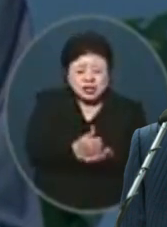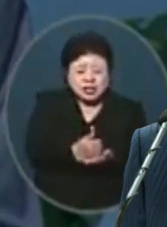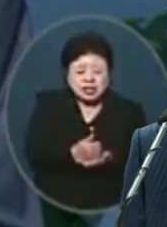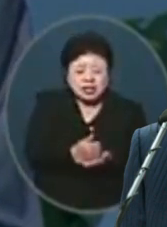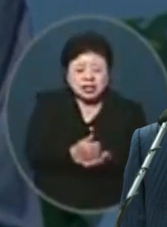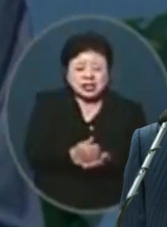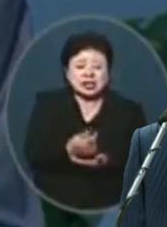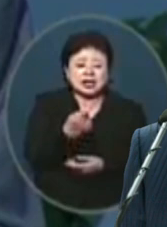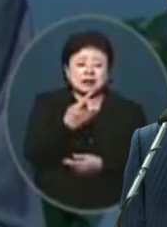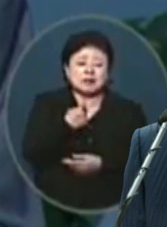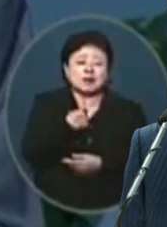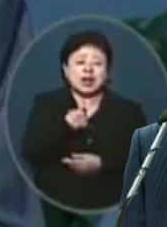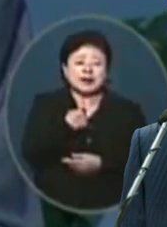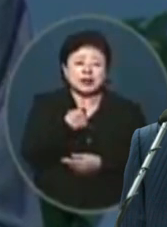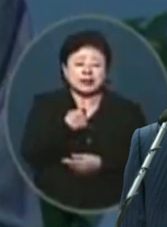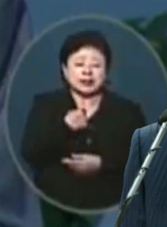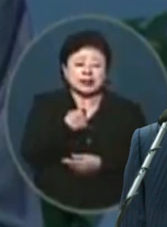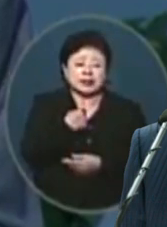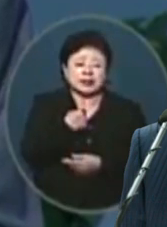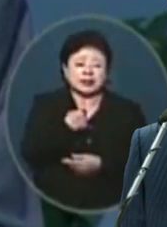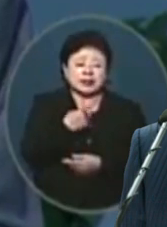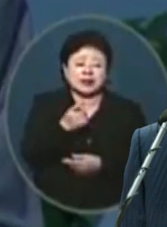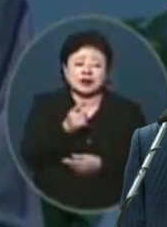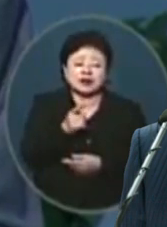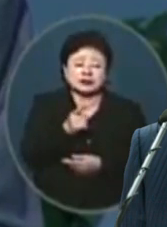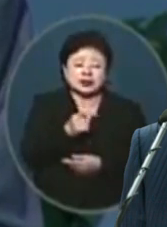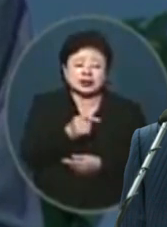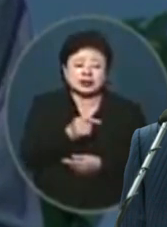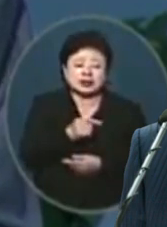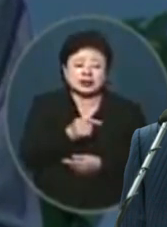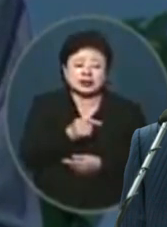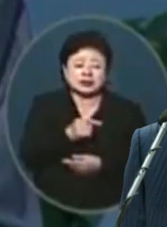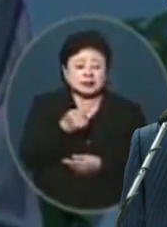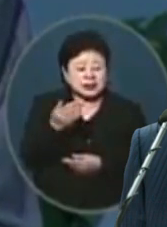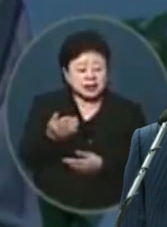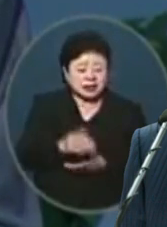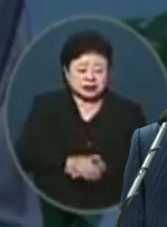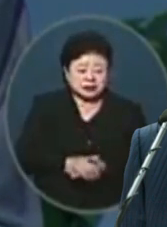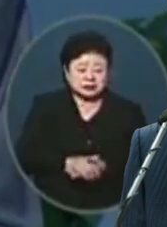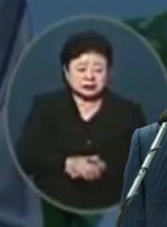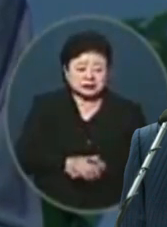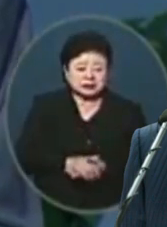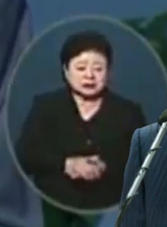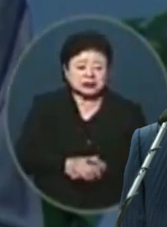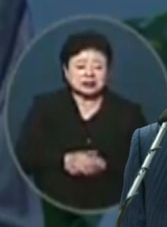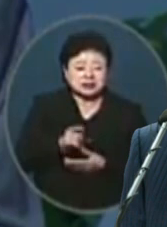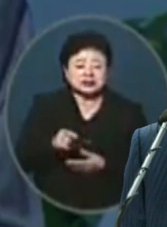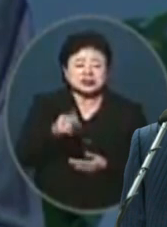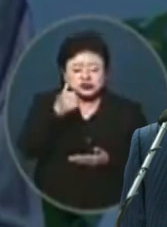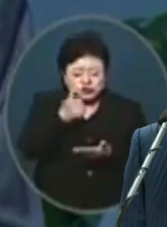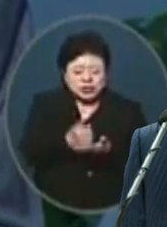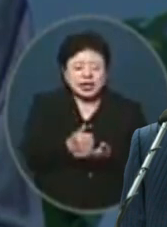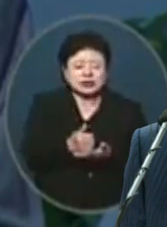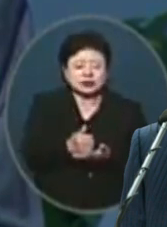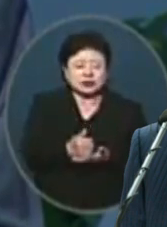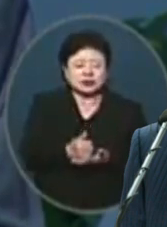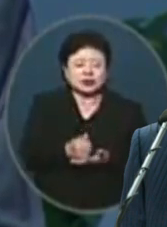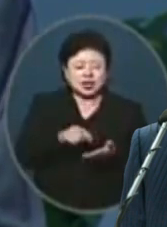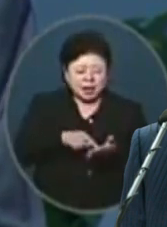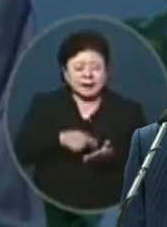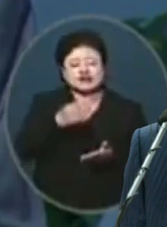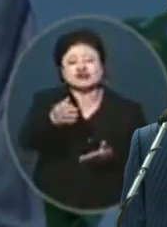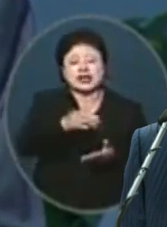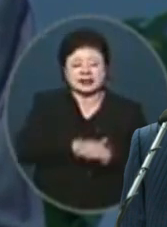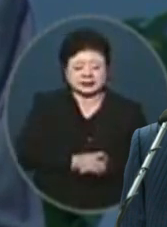큰 죄를 지으면 그거는 어떻게 됩니까? 그것도 다